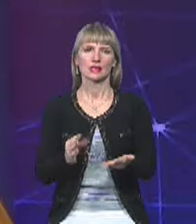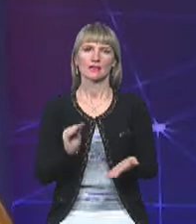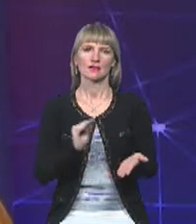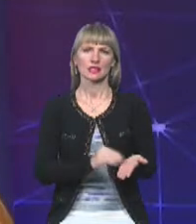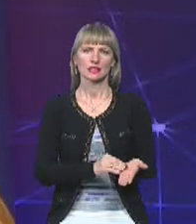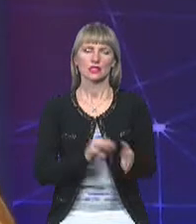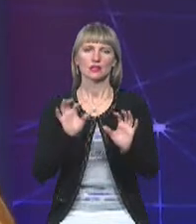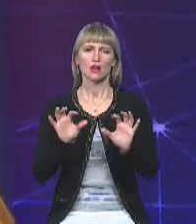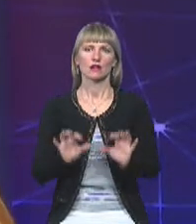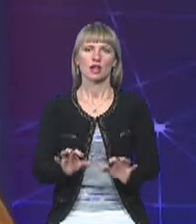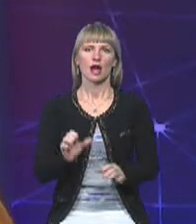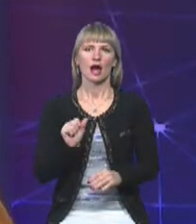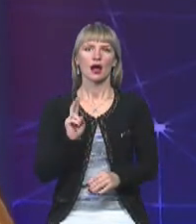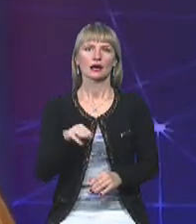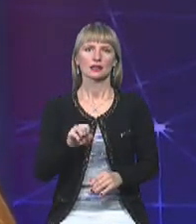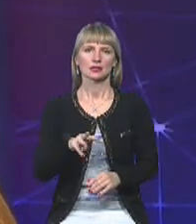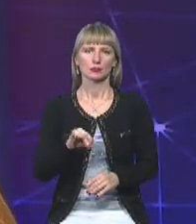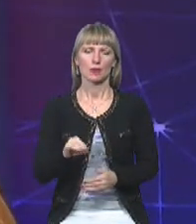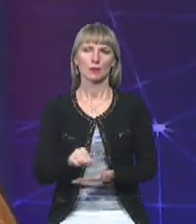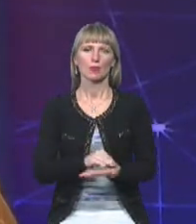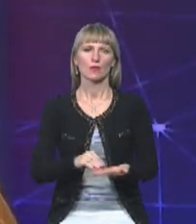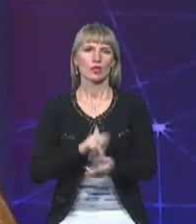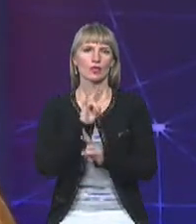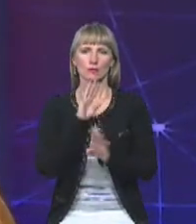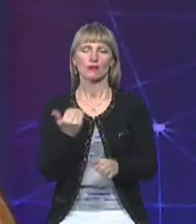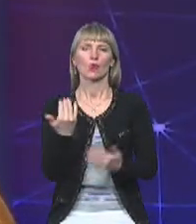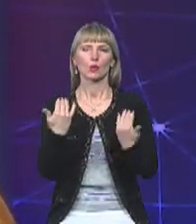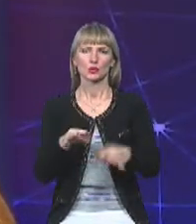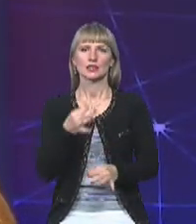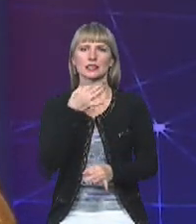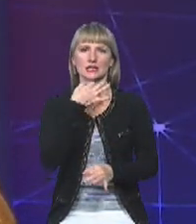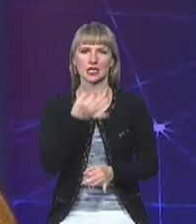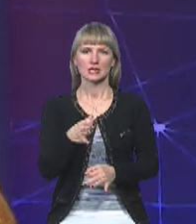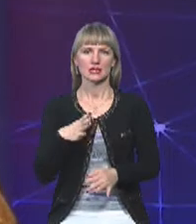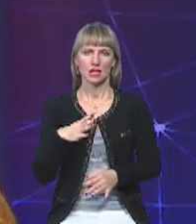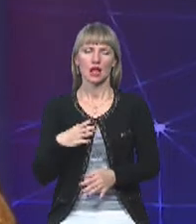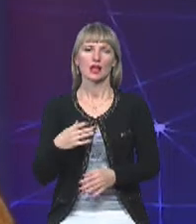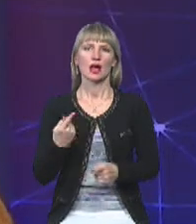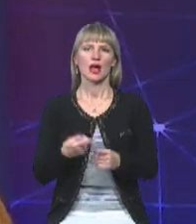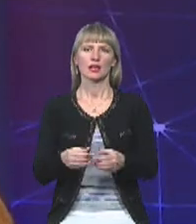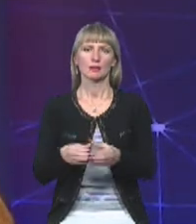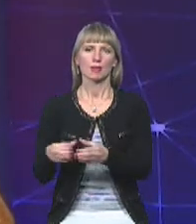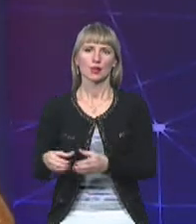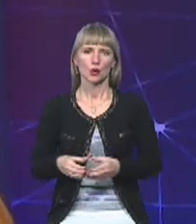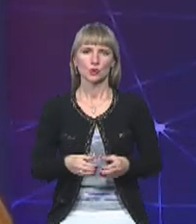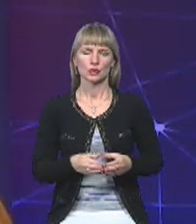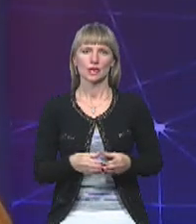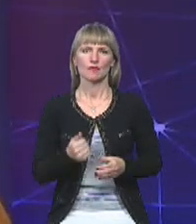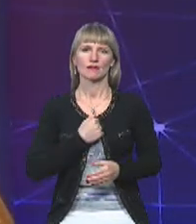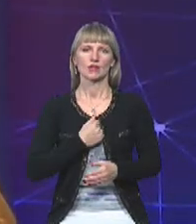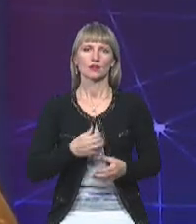визначені законодавчими актами. Повторюватись не буду, ви їх сказали, але ці підрозділи цих